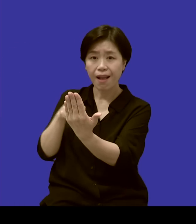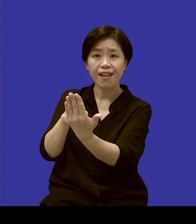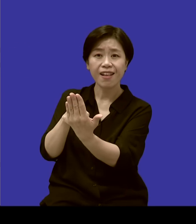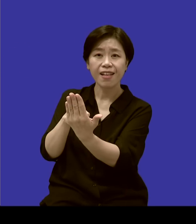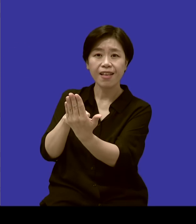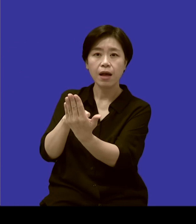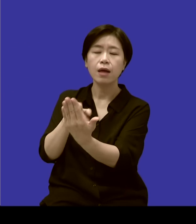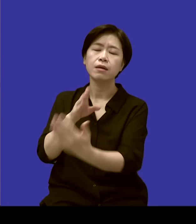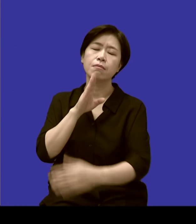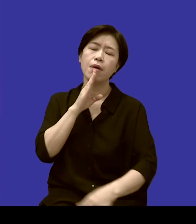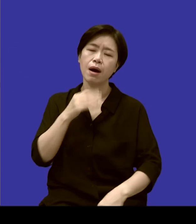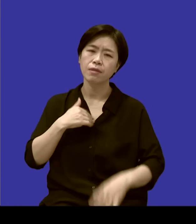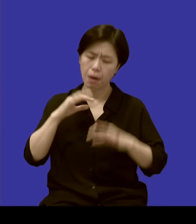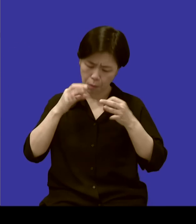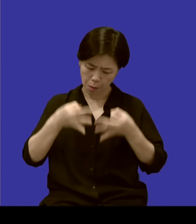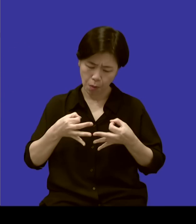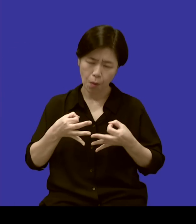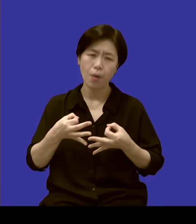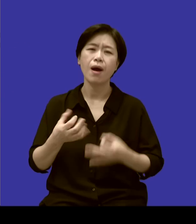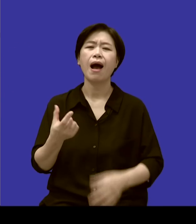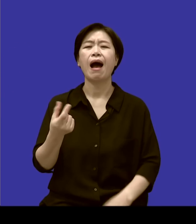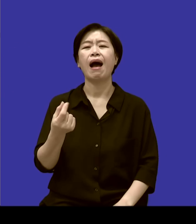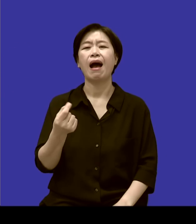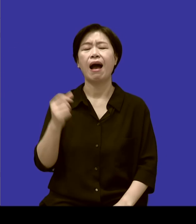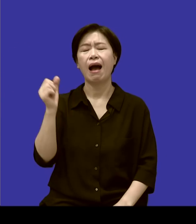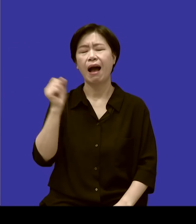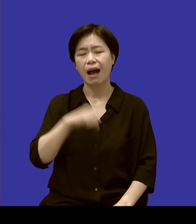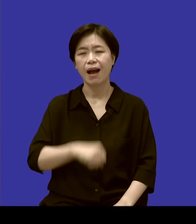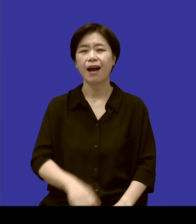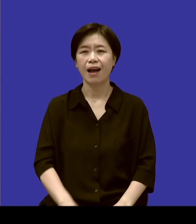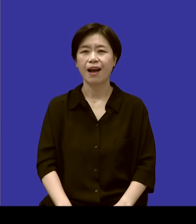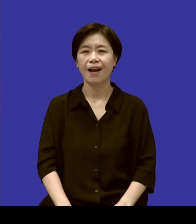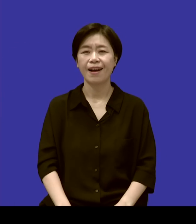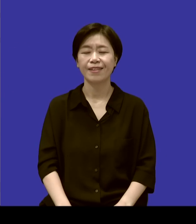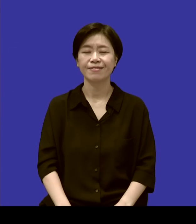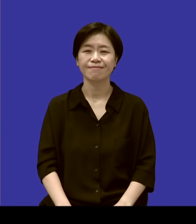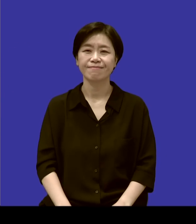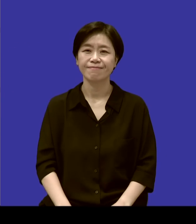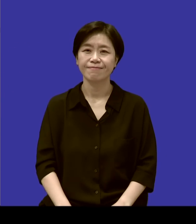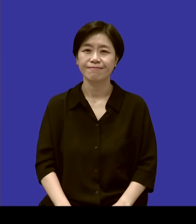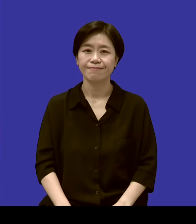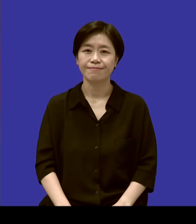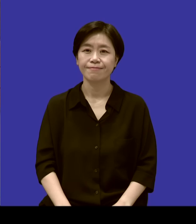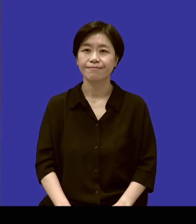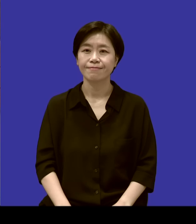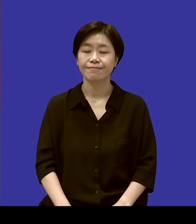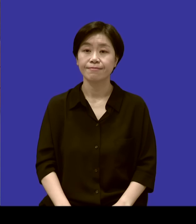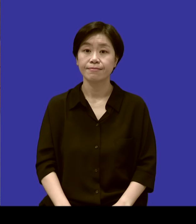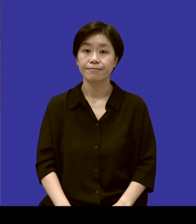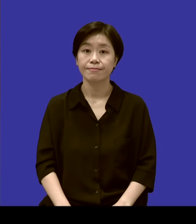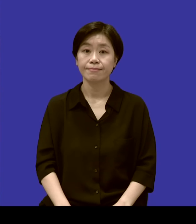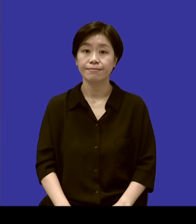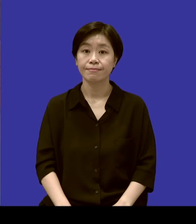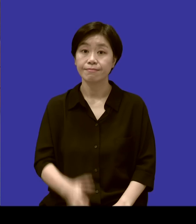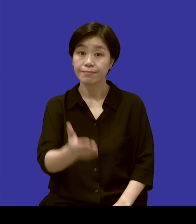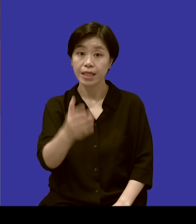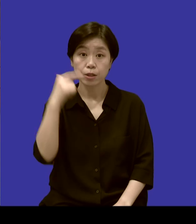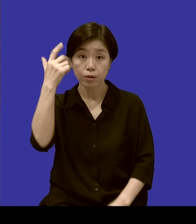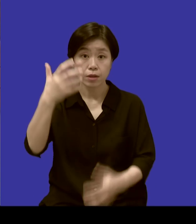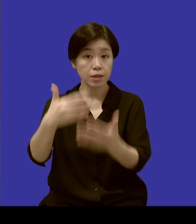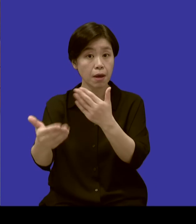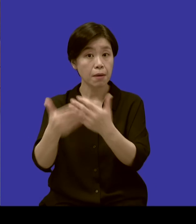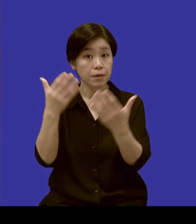나였어요. 그렇게 하나님이 나를 말씀 속에서 서서히 채워가기 시작하셨어요. 그래서 결국 성령을